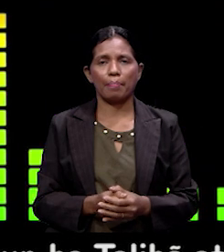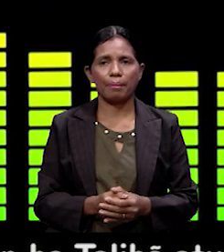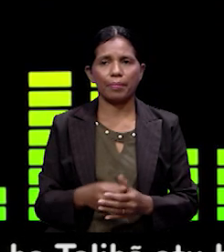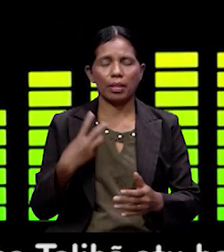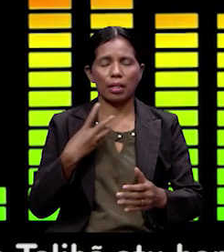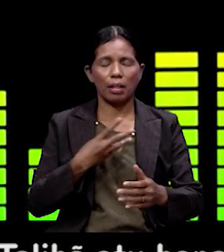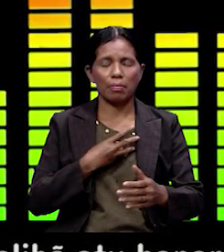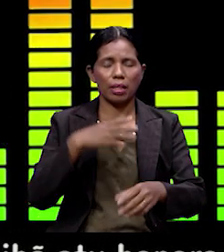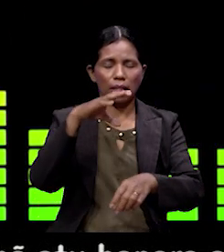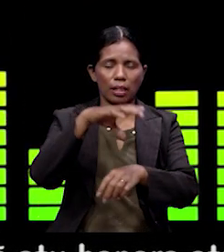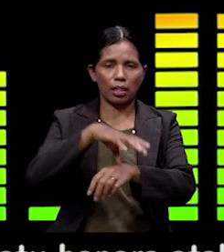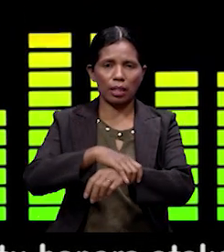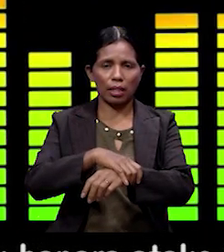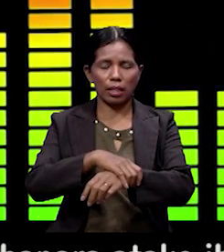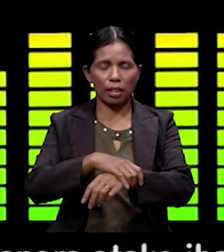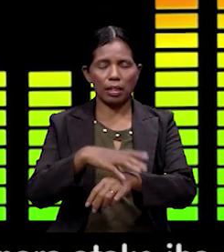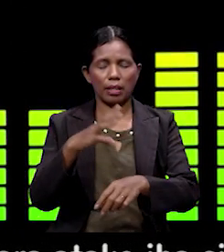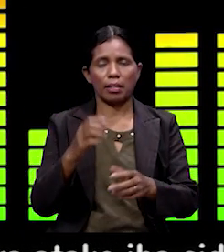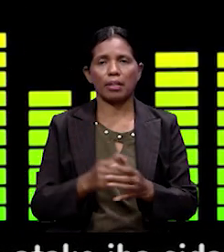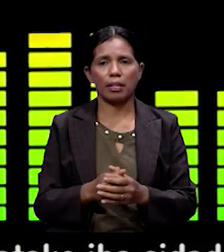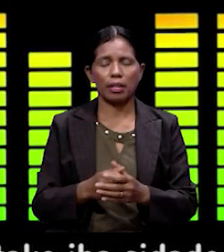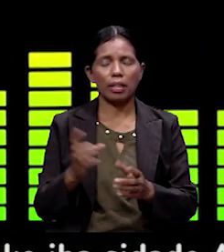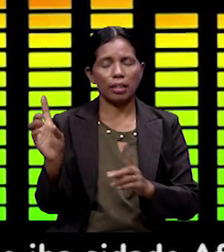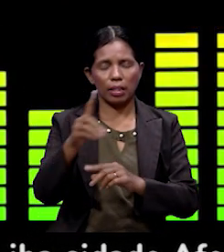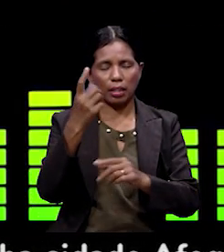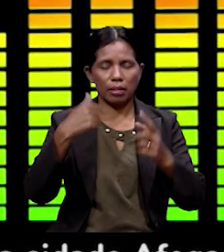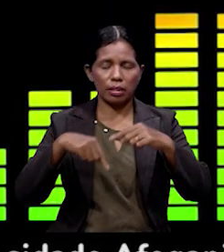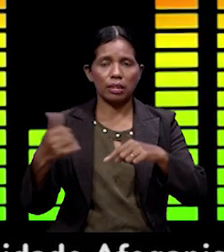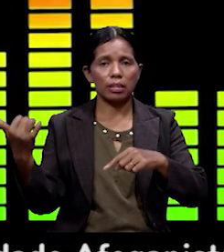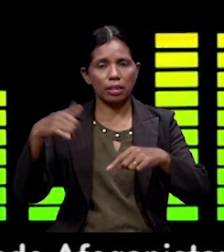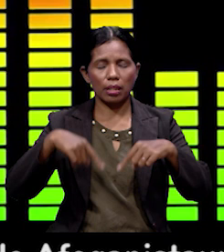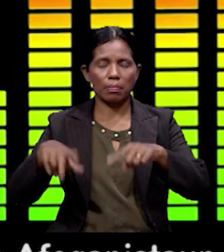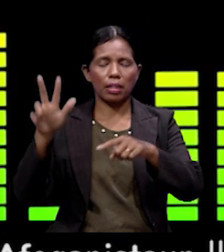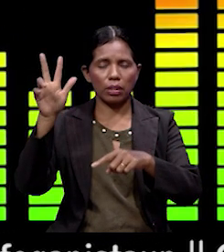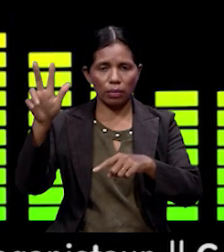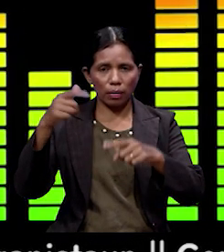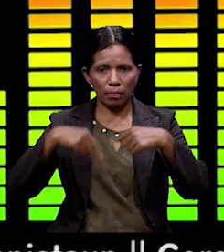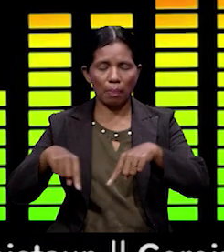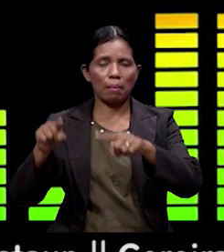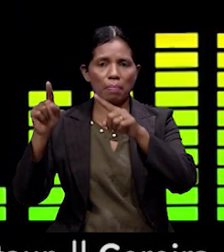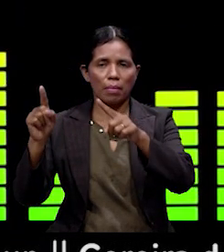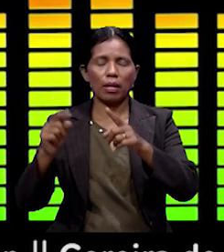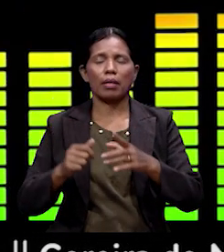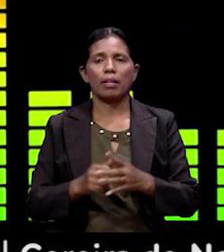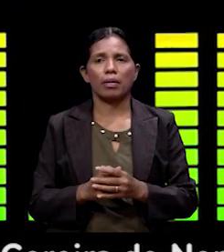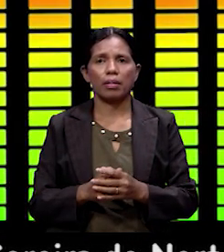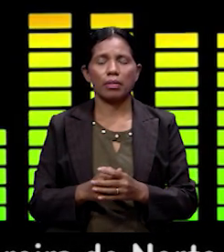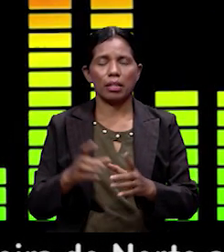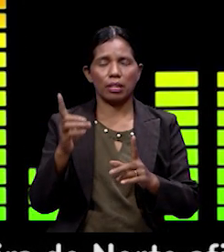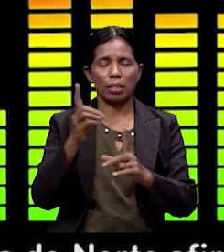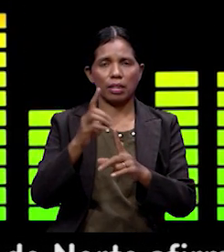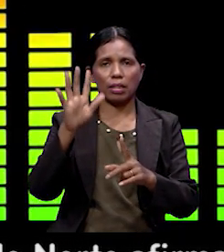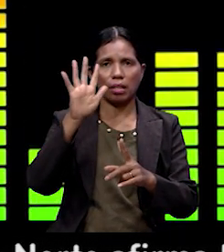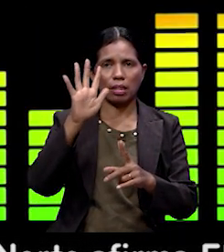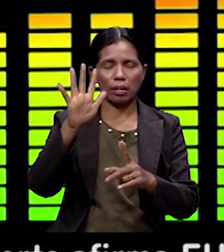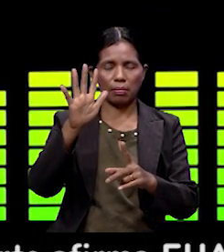jam 12:47 menit. Tasabuk sira ba nain tolu baiha dia 5, na ida